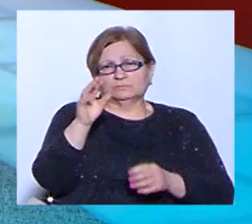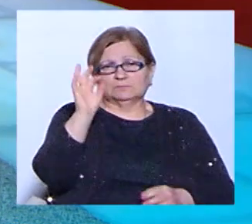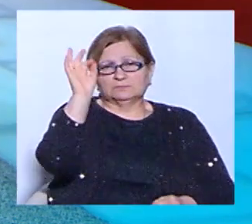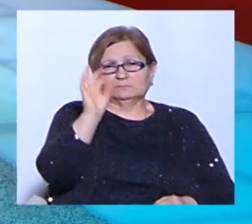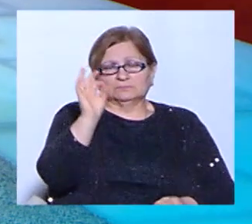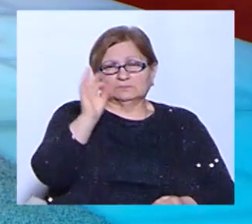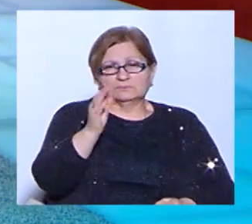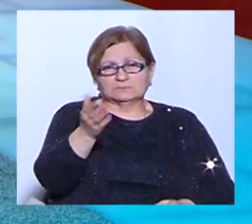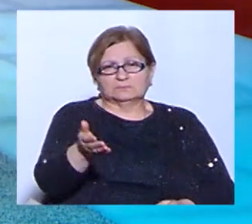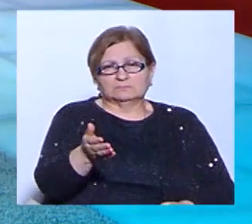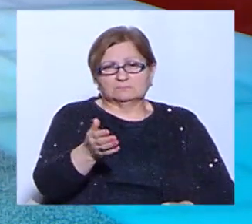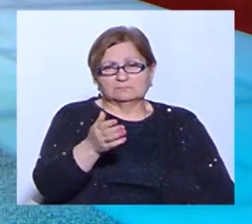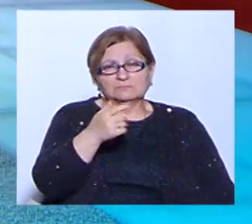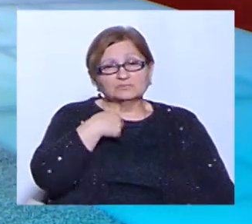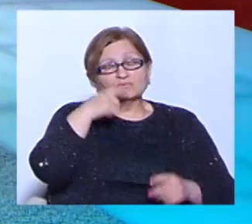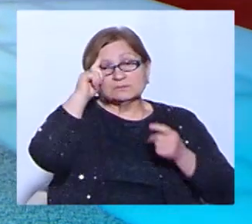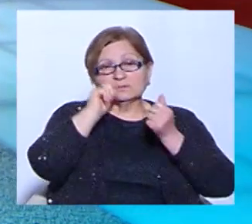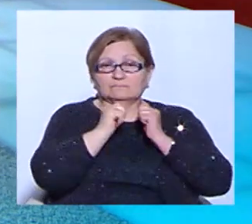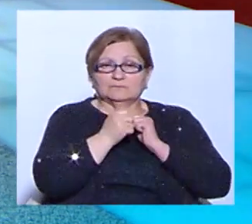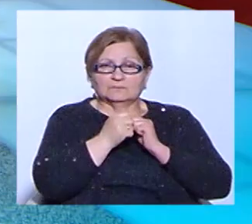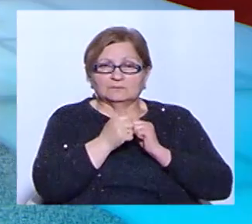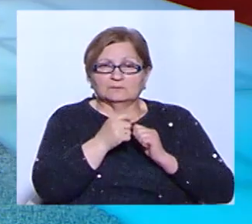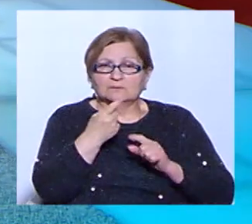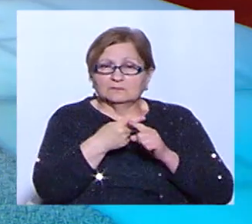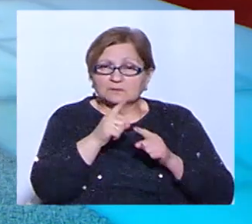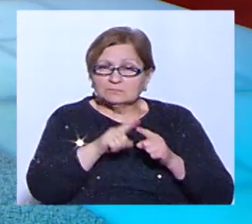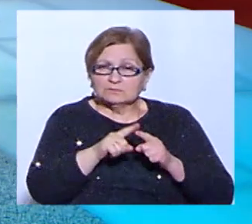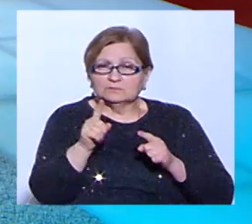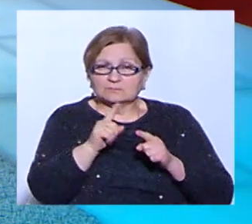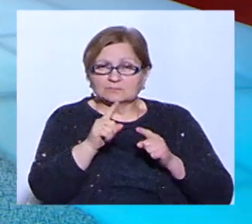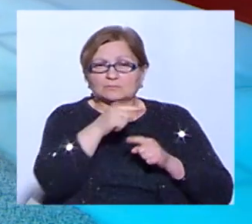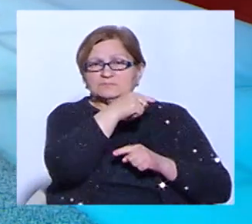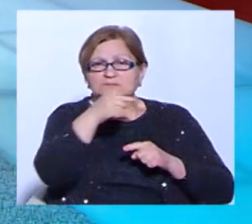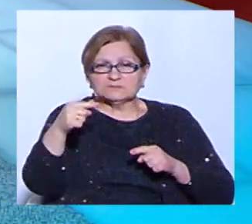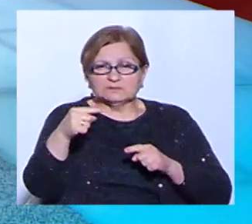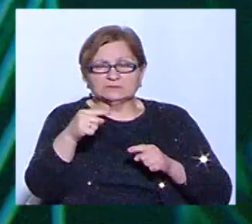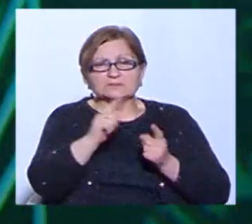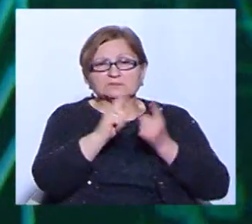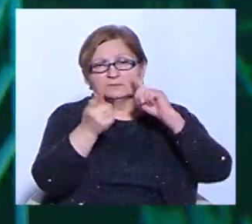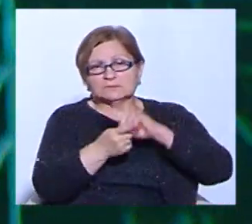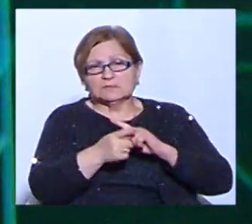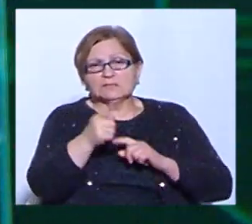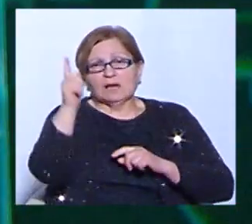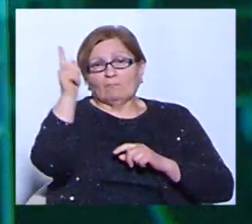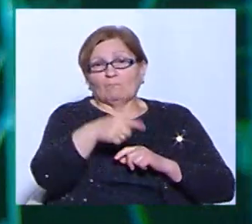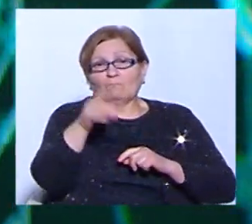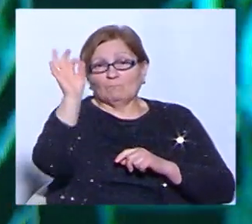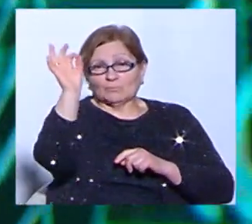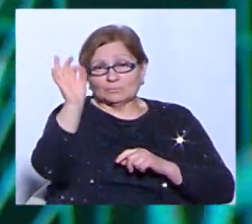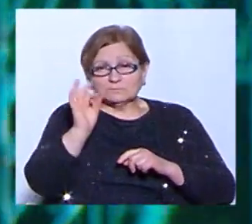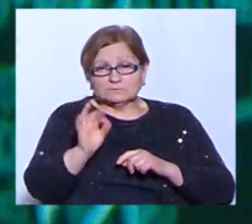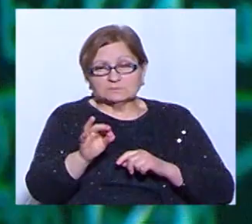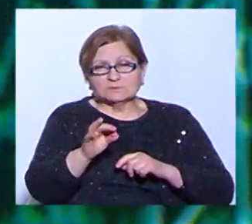15%. ესე იგი, მოდით დავიმახსოვროთ. იმისათვის, რომ წილადი წარმოვადგინოთ პროცენტის სახით, აუცილებელია